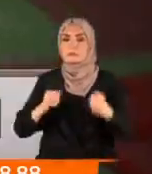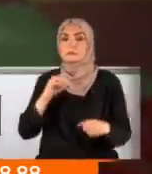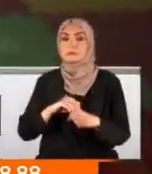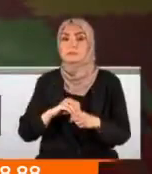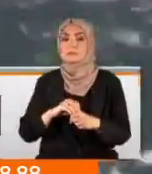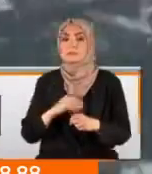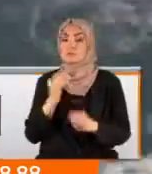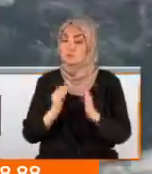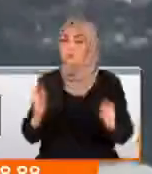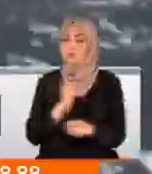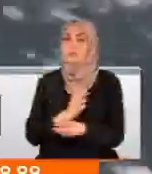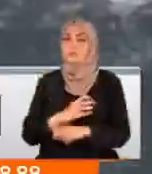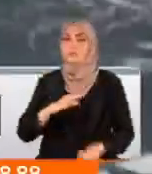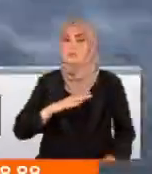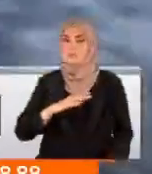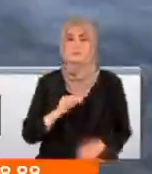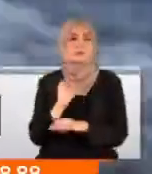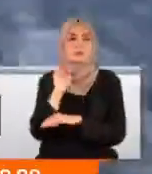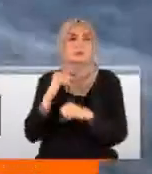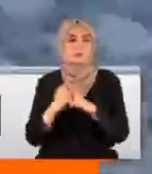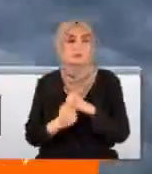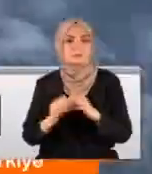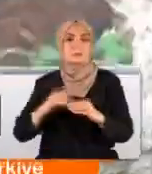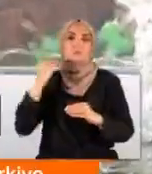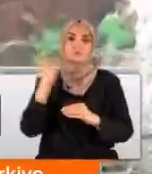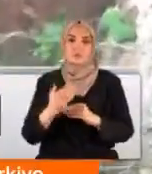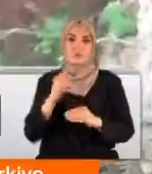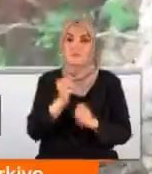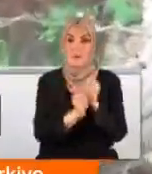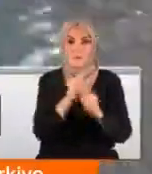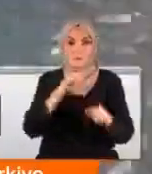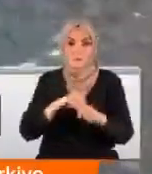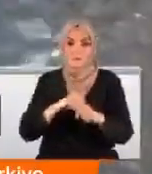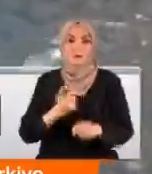riskli. Yaşananlar sonrası o tekstil fabrikası hakkında yasal işlem yapıldı.